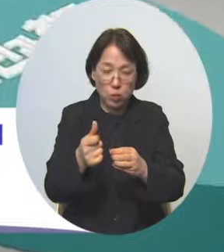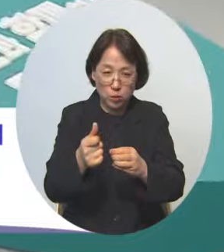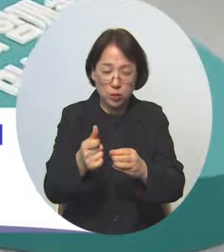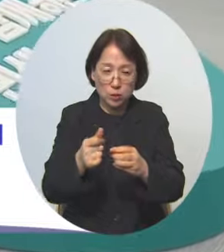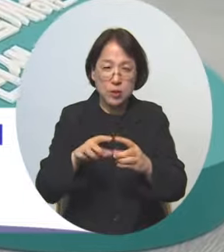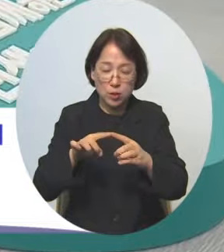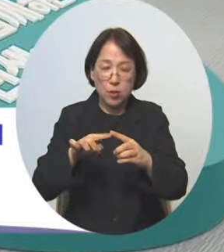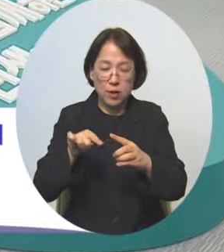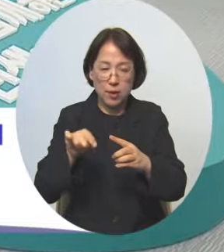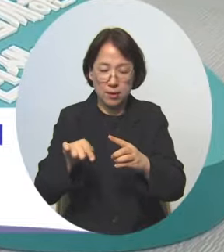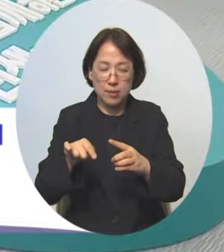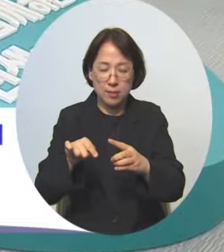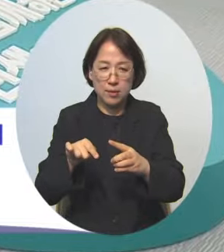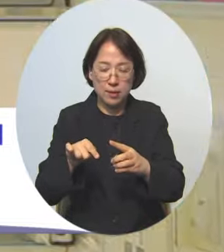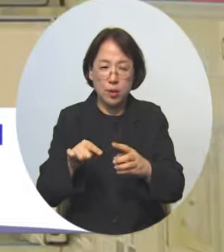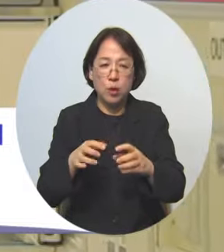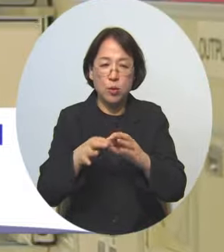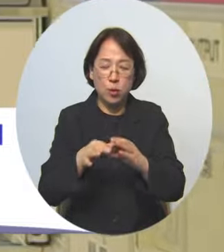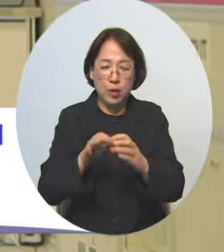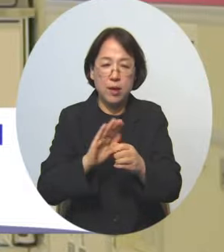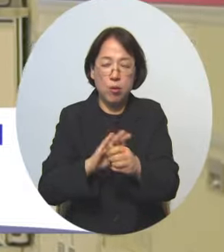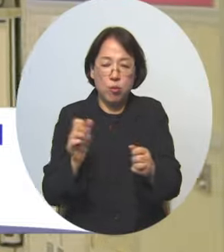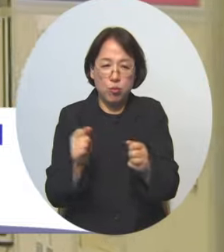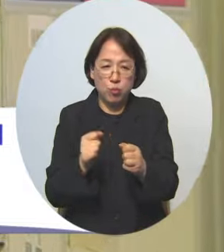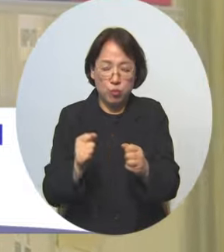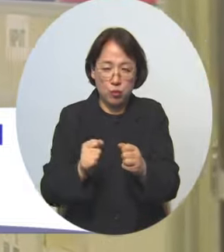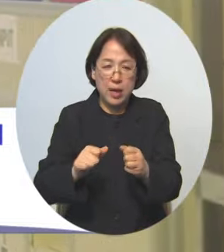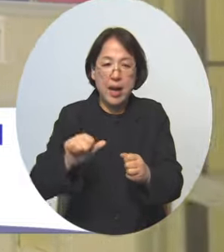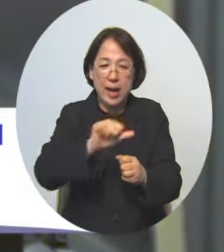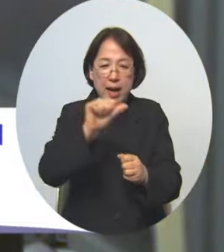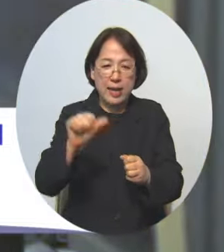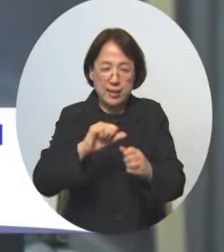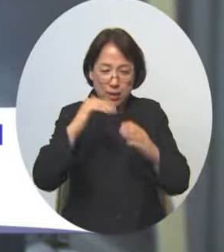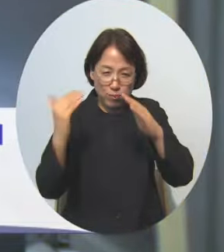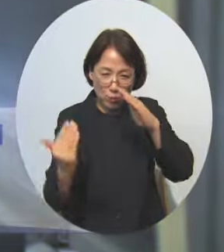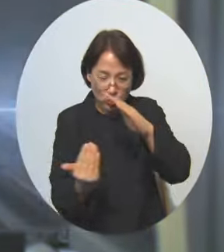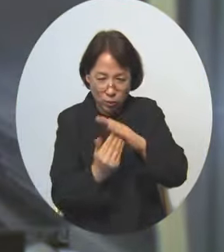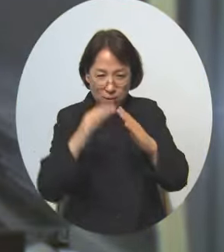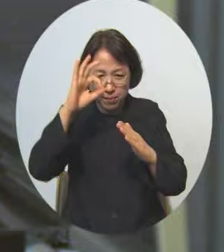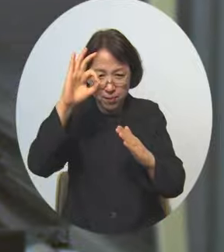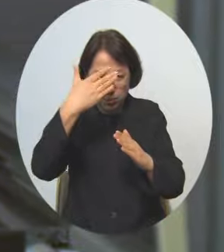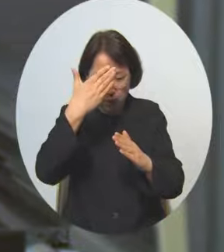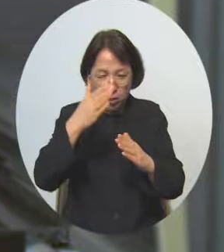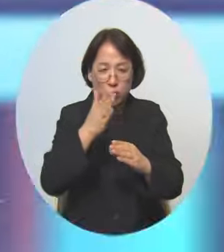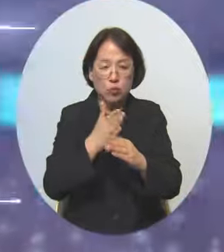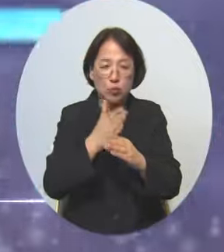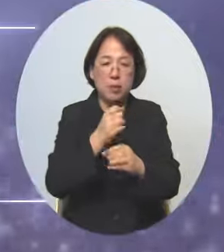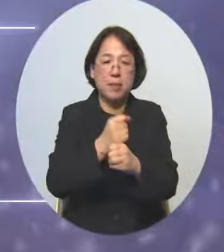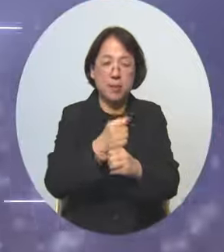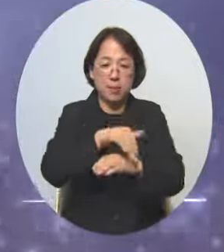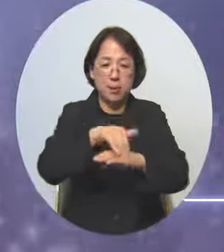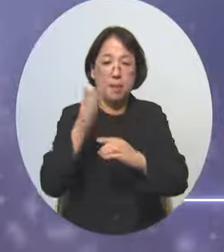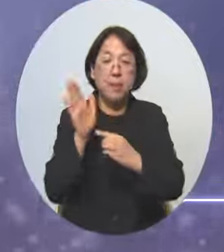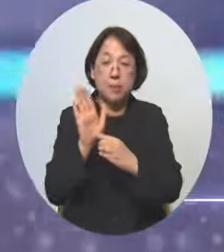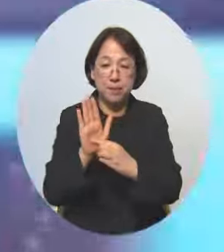통해 경북을 동북아 첨단 제조혁신 허브로 만들 계획이라고 밝혔습니다.